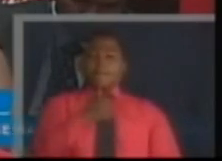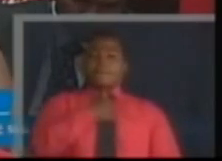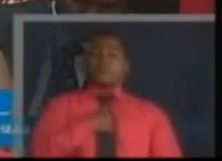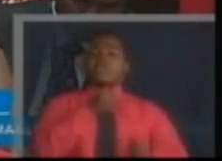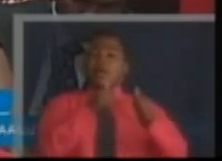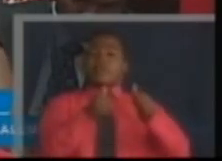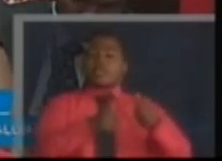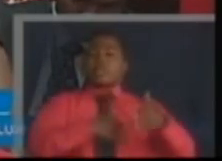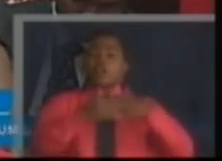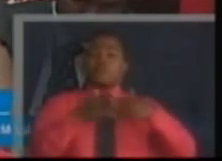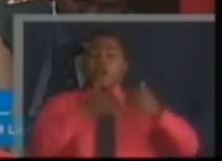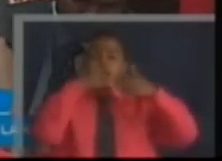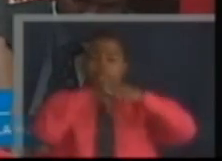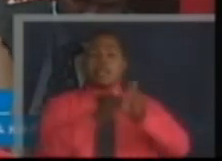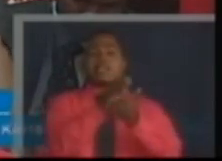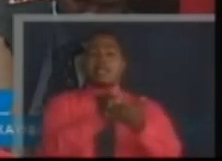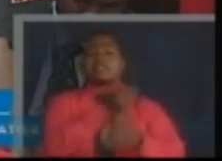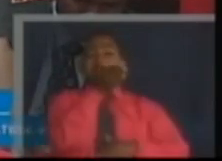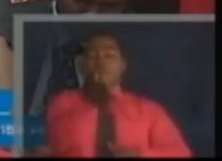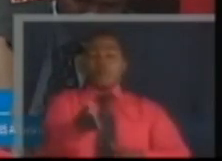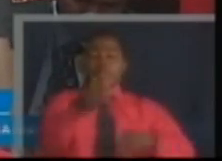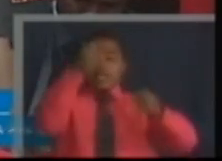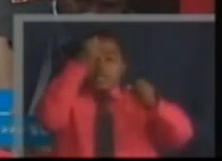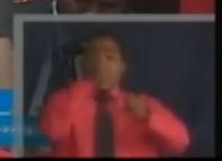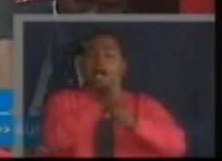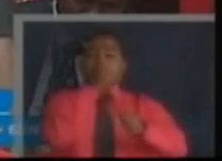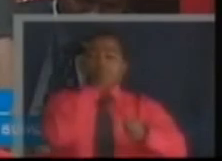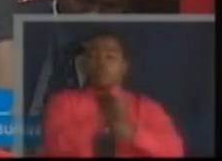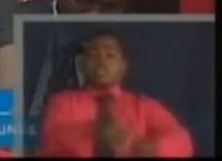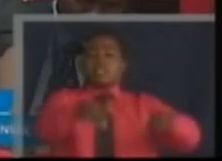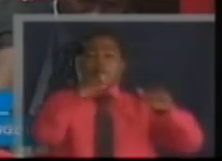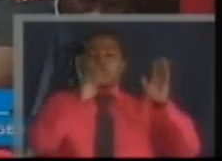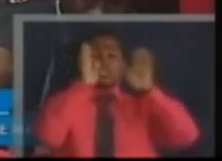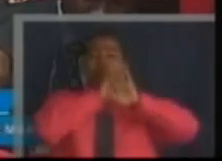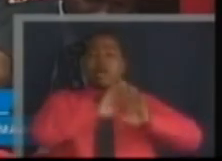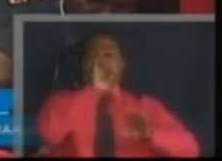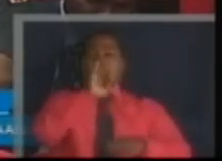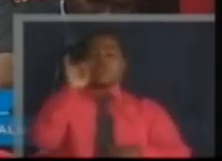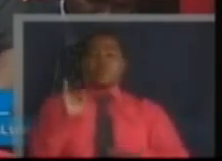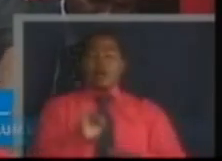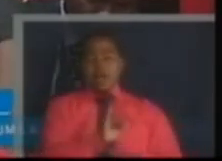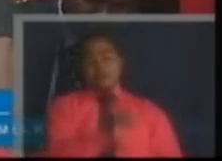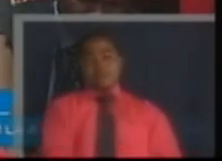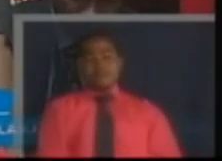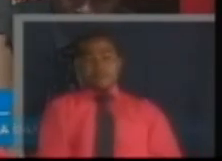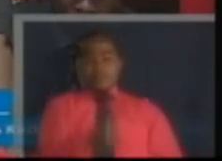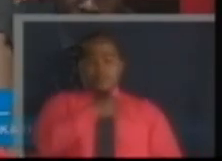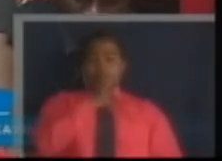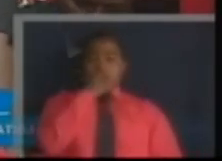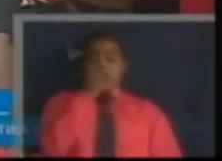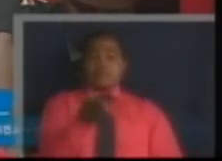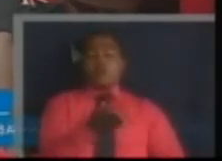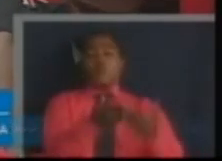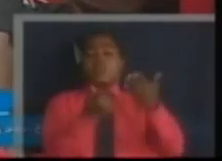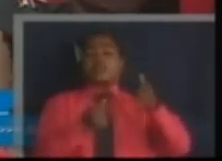hii ili kwamba kazi shughuli za bunge ziishe Ijumaa. Ninasema hivyo kwa sababu kuu mbili,